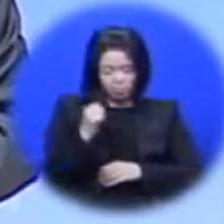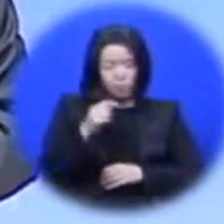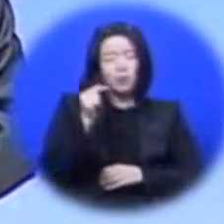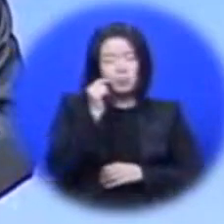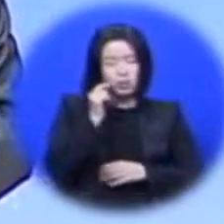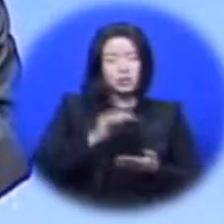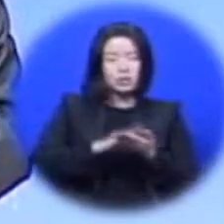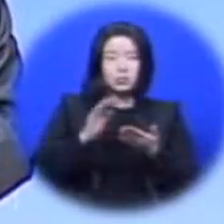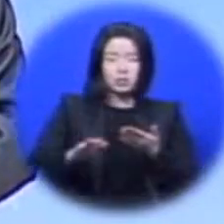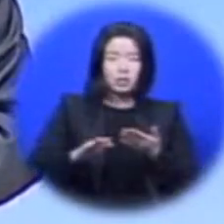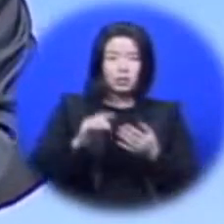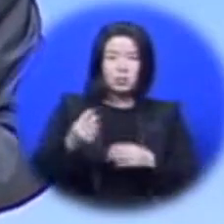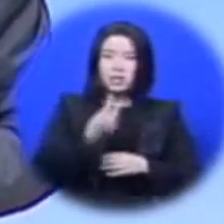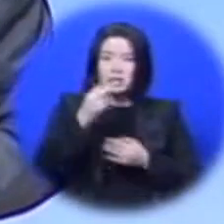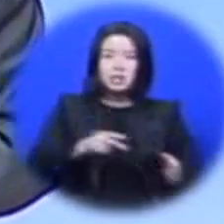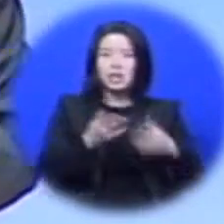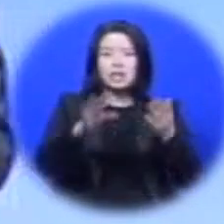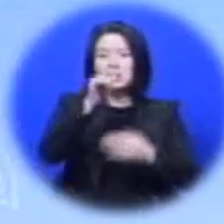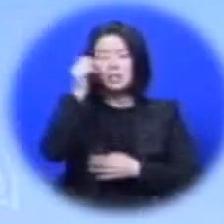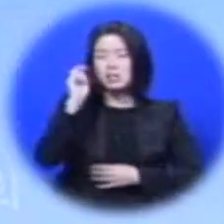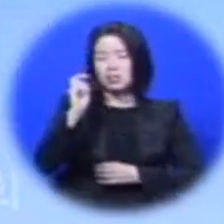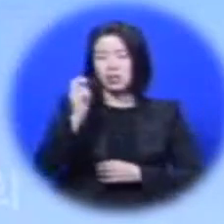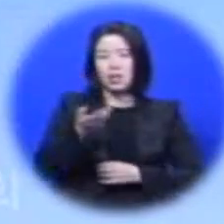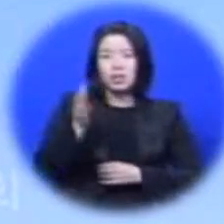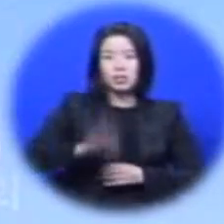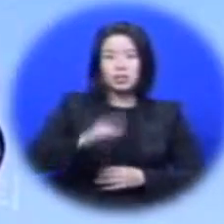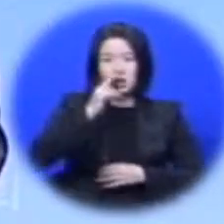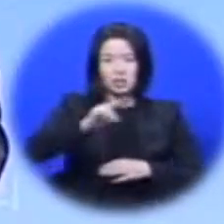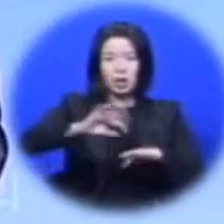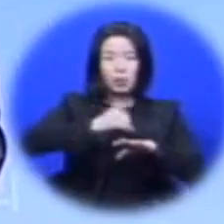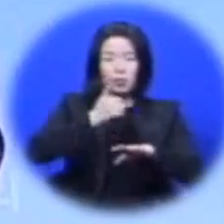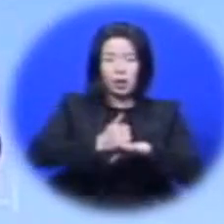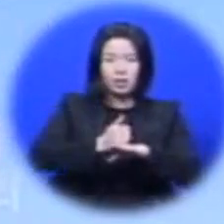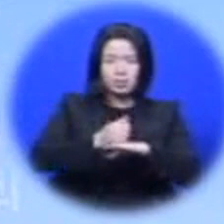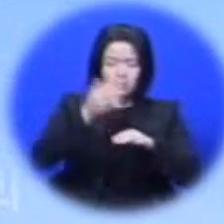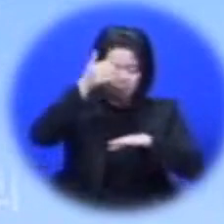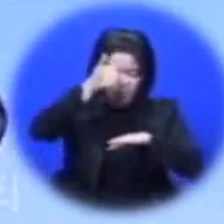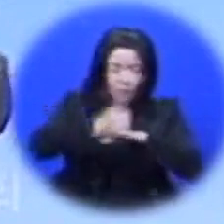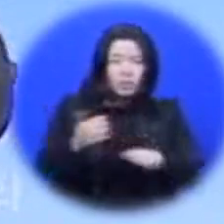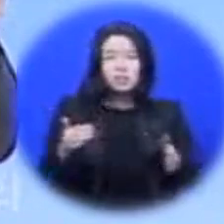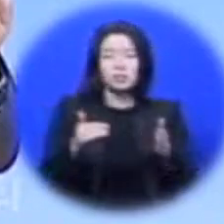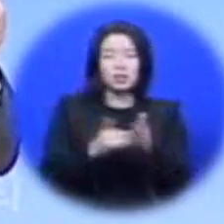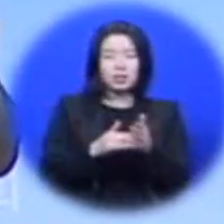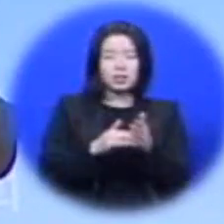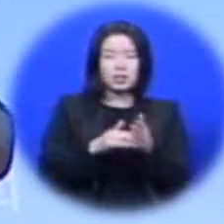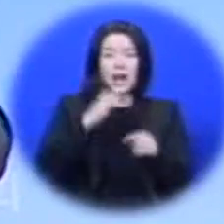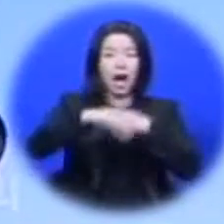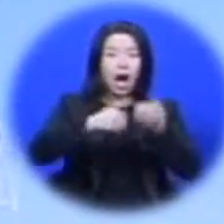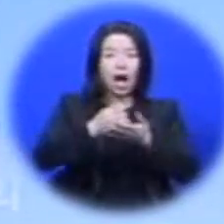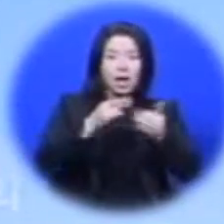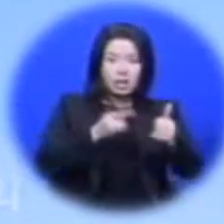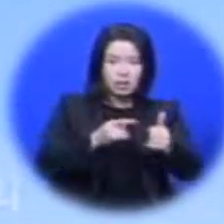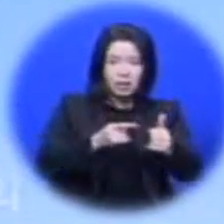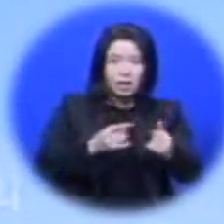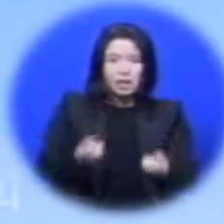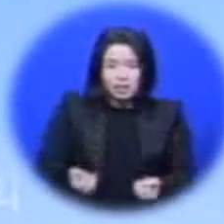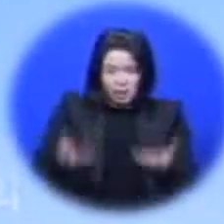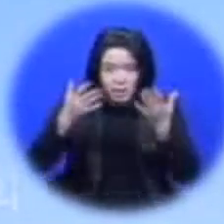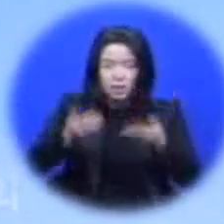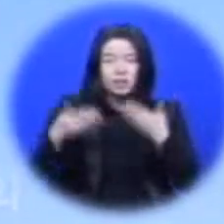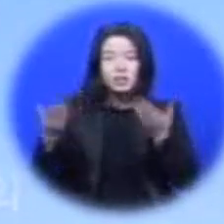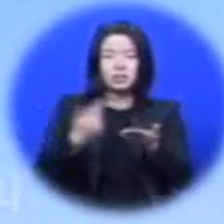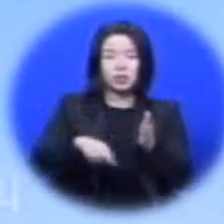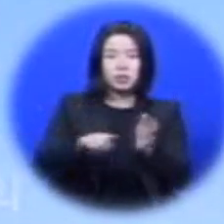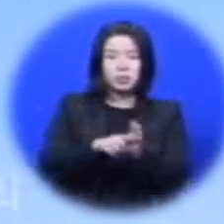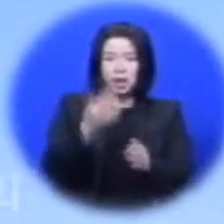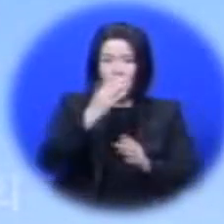길이 있었을지 모르지만 사울 왕은 끝까지 변명합니다. 하나님께 제사 드리려고 했습니다. 백성들이